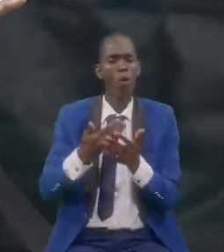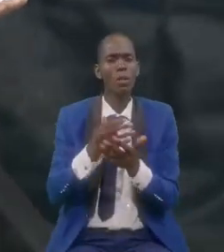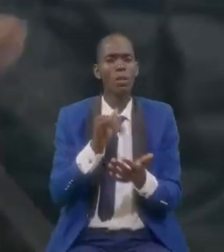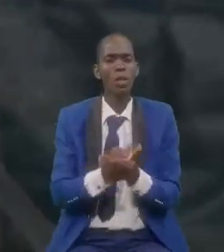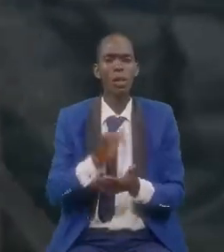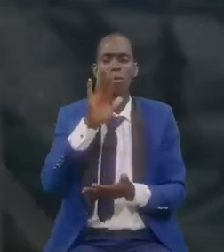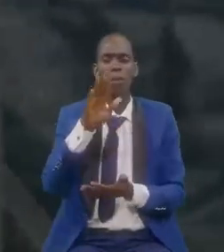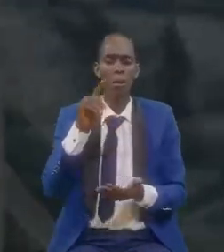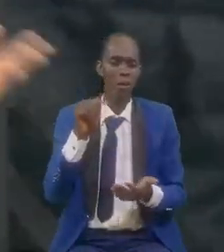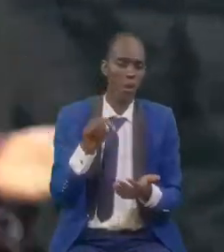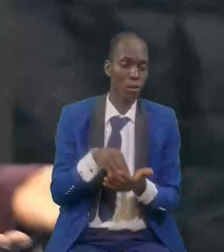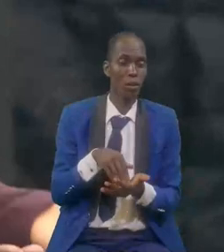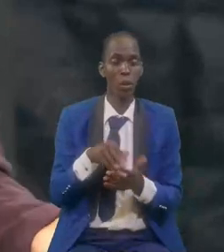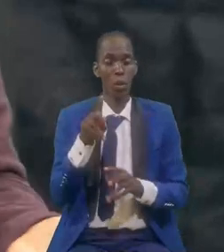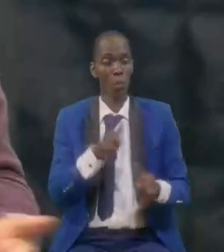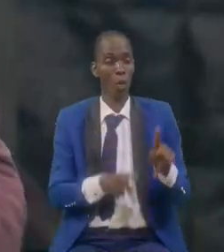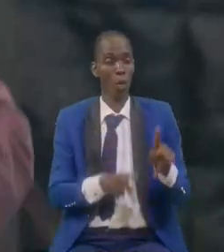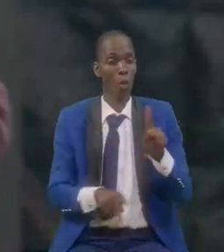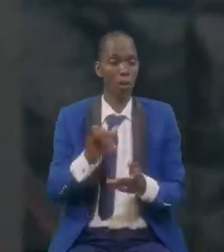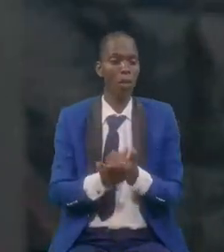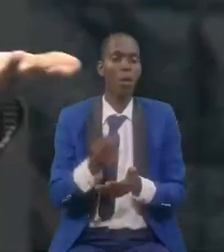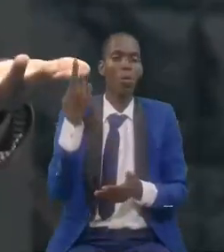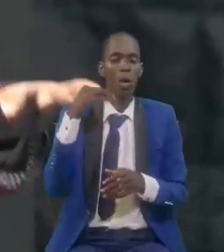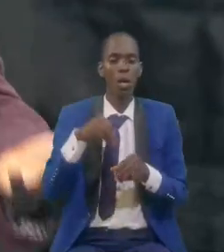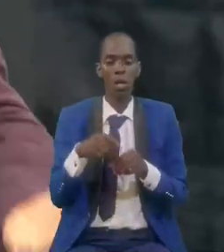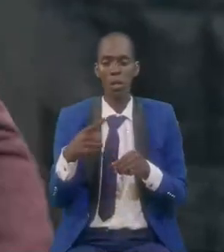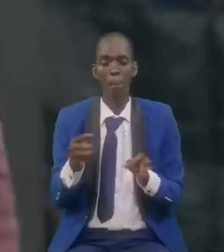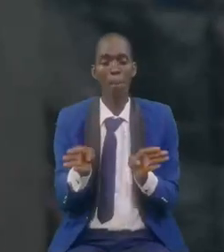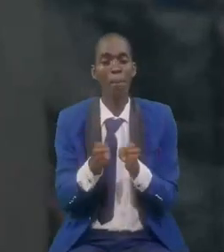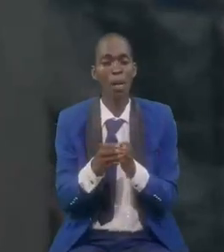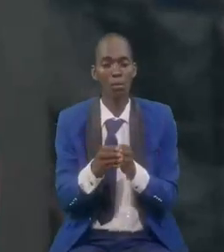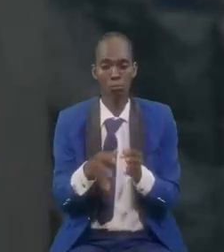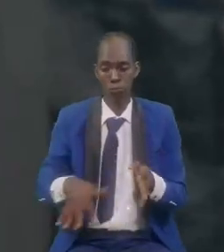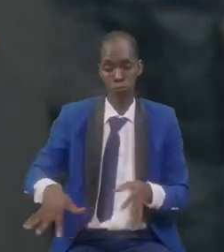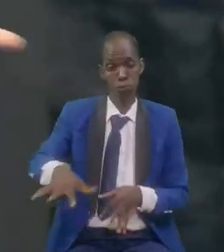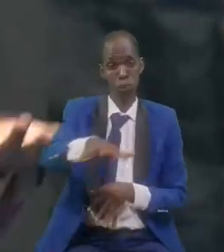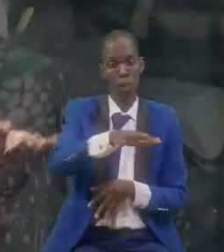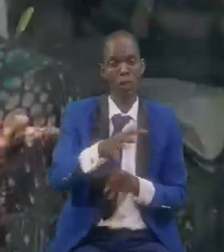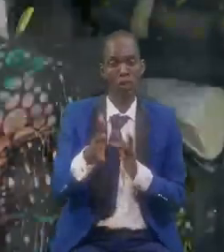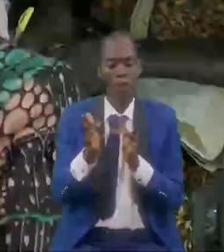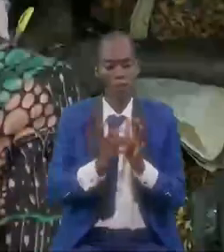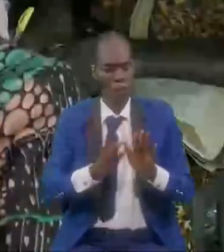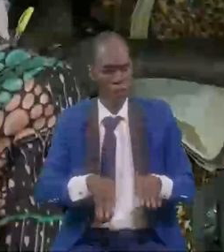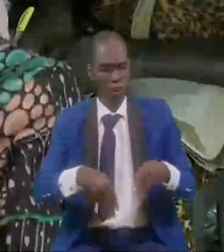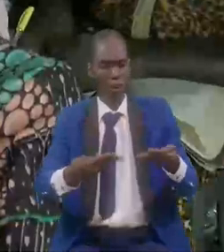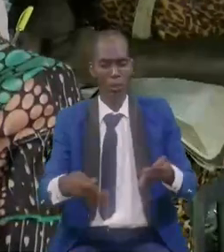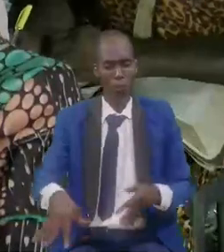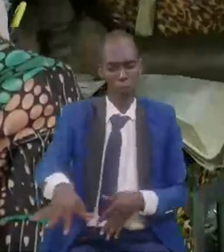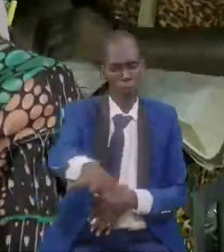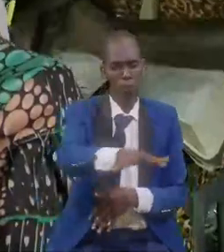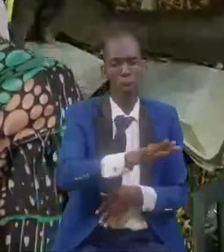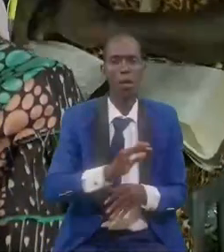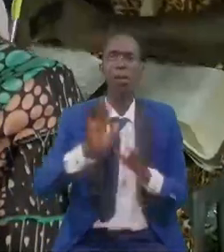5000 personnes qui étaient à la séance et Jésus leur a donné le pain de